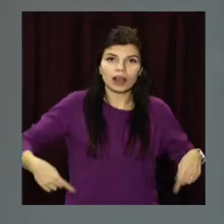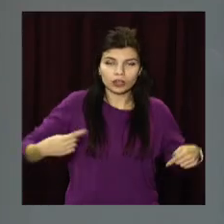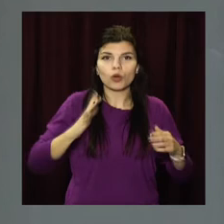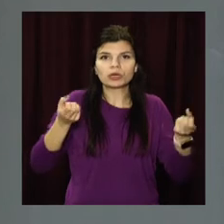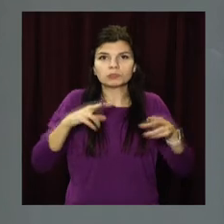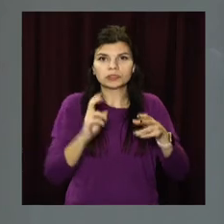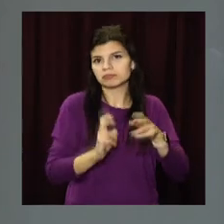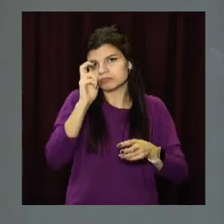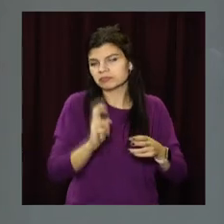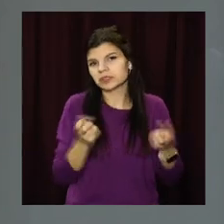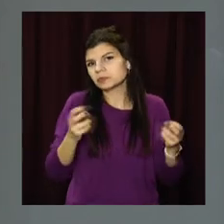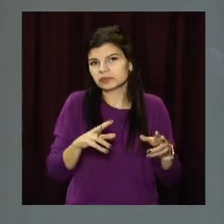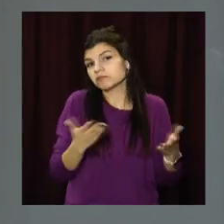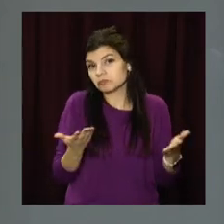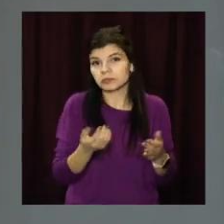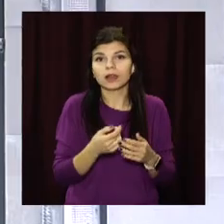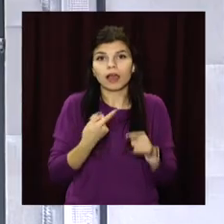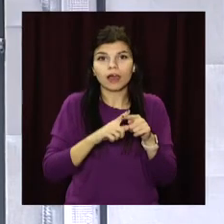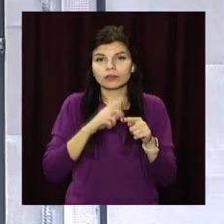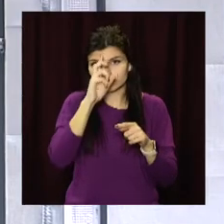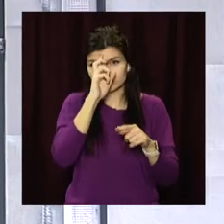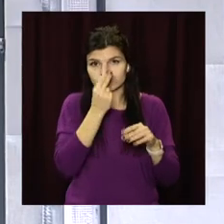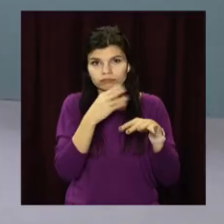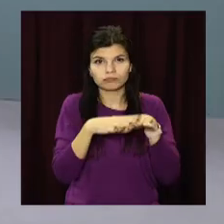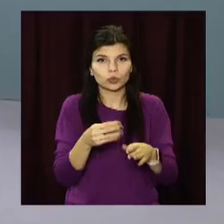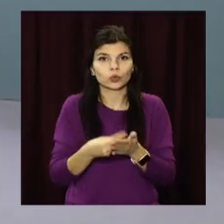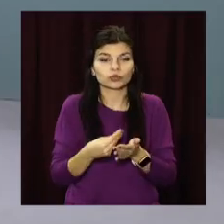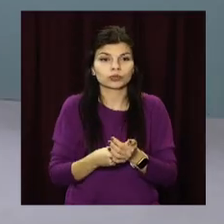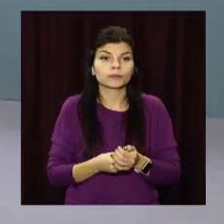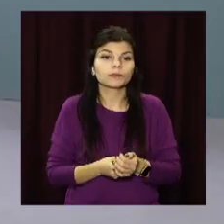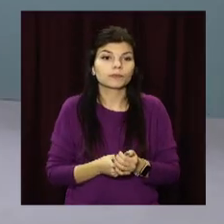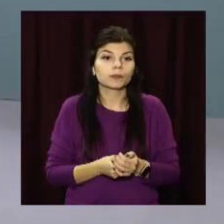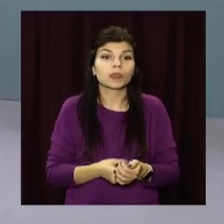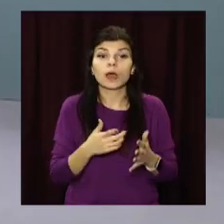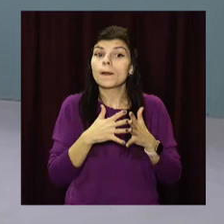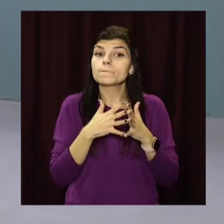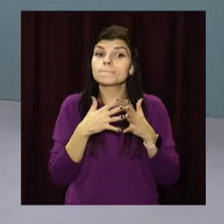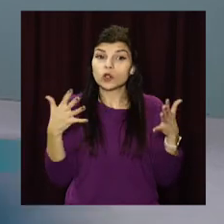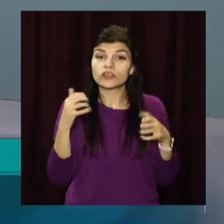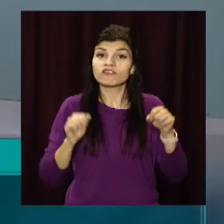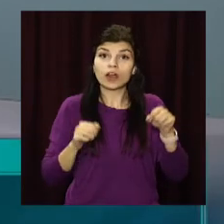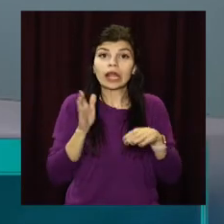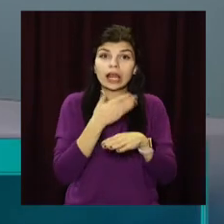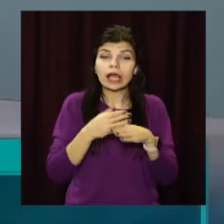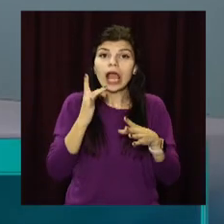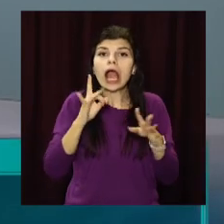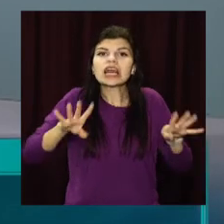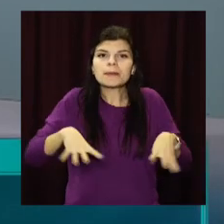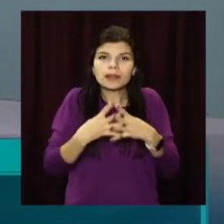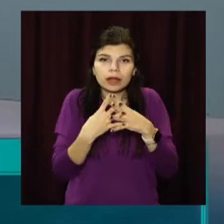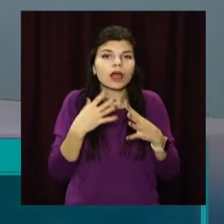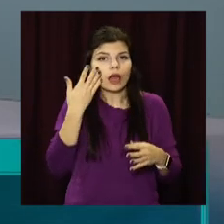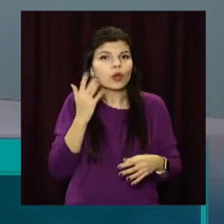обмеженими можливостями. Модернізацію проводять обласним коштом. Больше расширить возможности для отделения реабилитации, когда